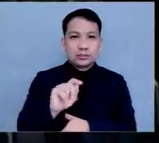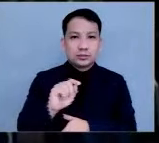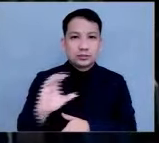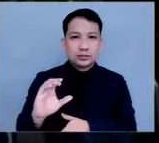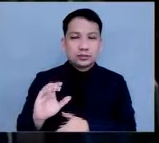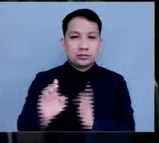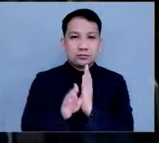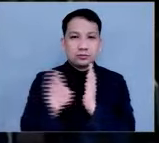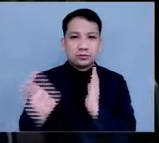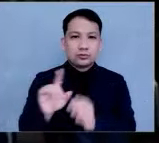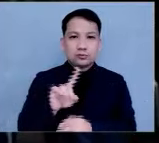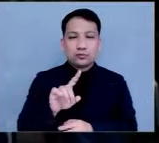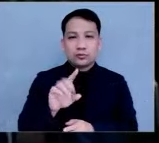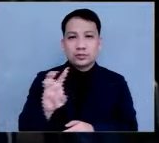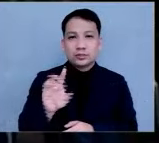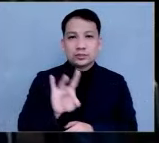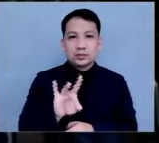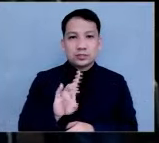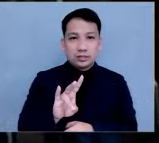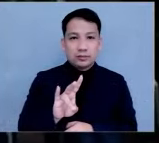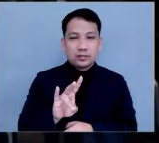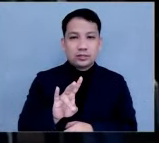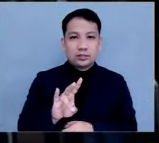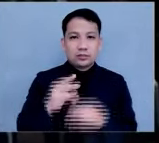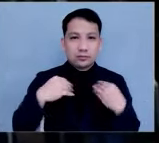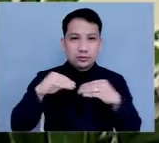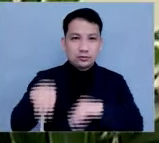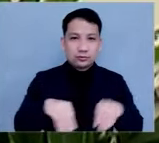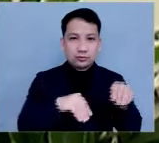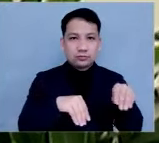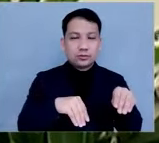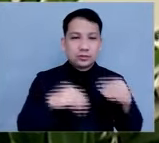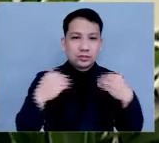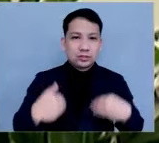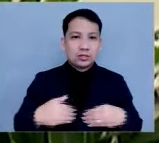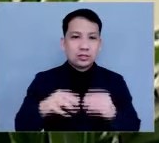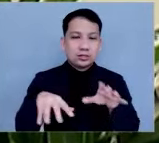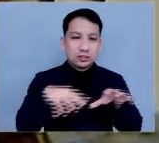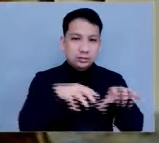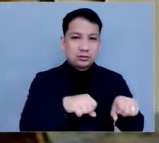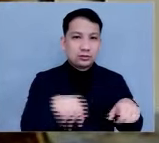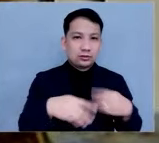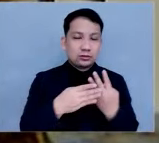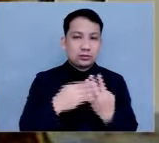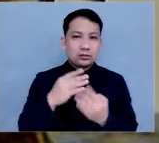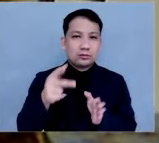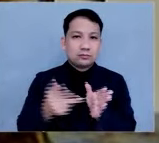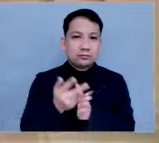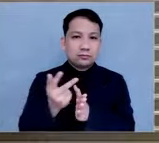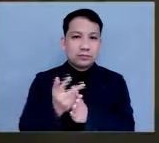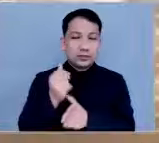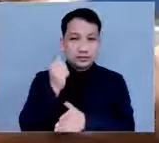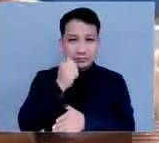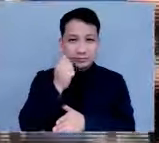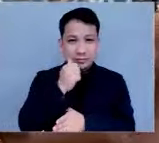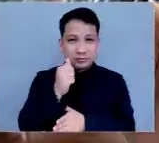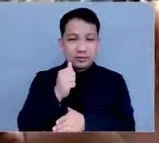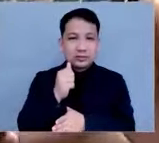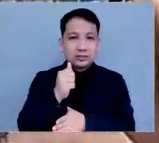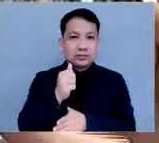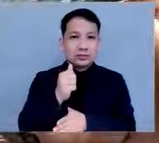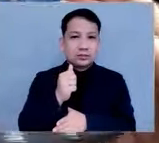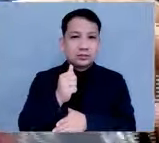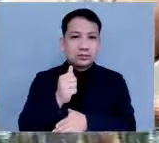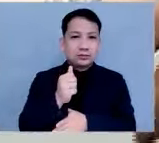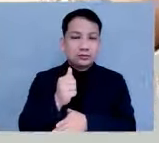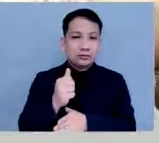167 na may hawak ng kasong qualified human trafficking laban kay Guo para ikulong siya sa Pasig City Jail Female Dormitory. Kung abogado